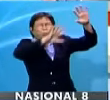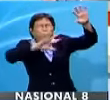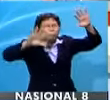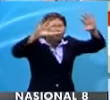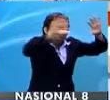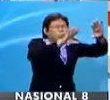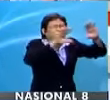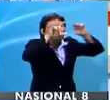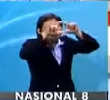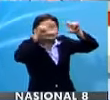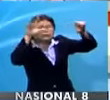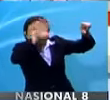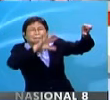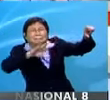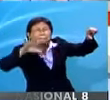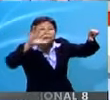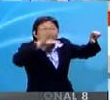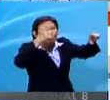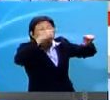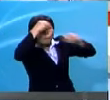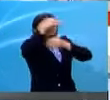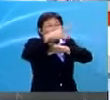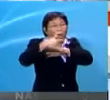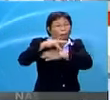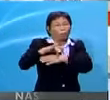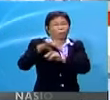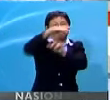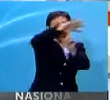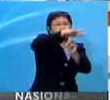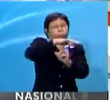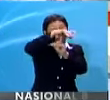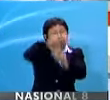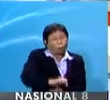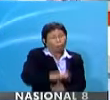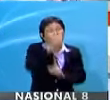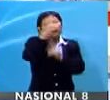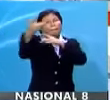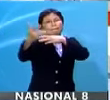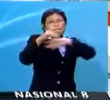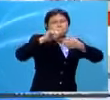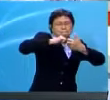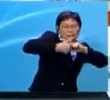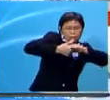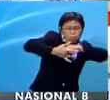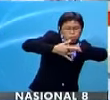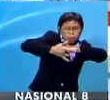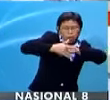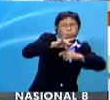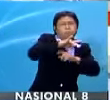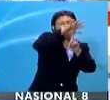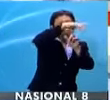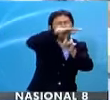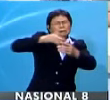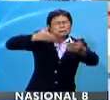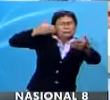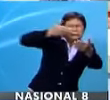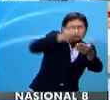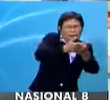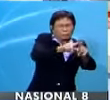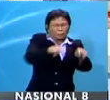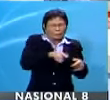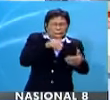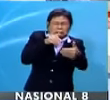dan berkabus ya berdasarkan maklumat awal nahas berlaku disebabkan masalah teknikal pesawat ketika hampir tiba di